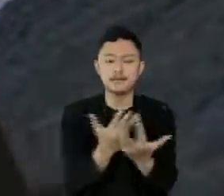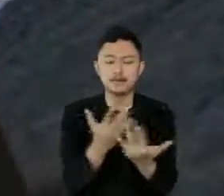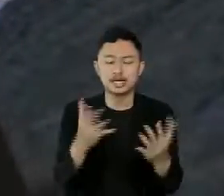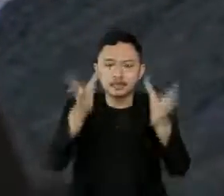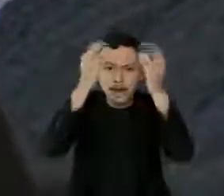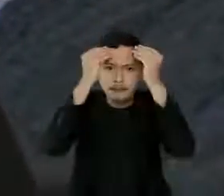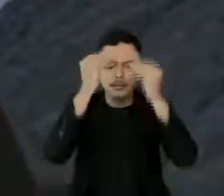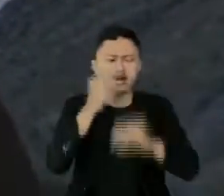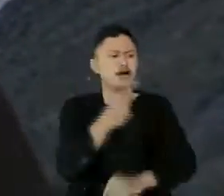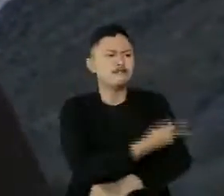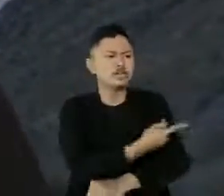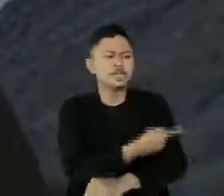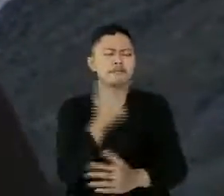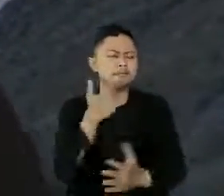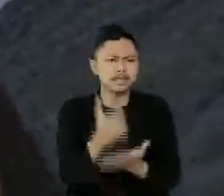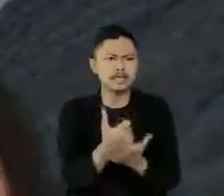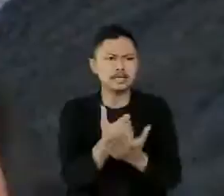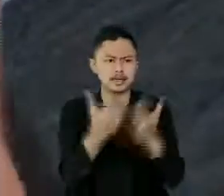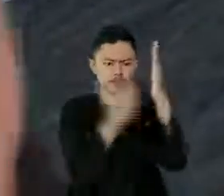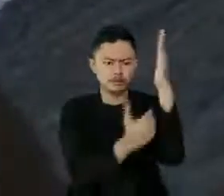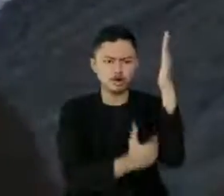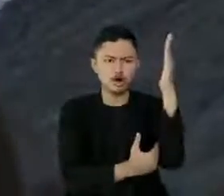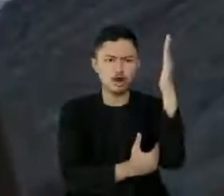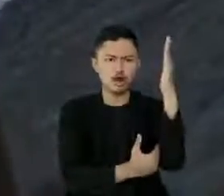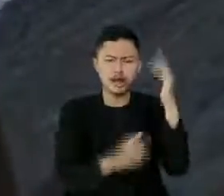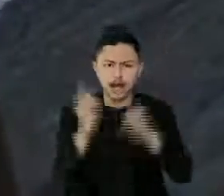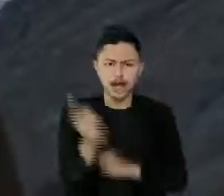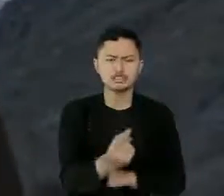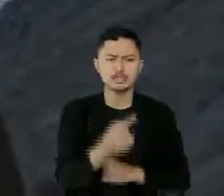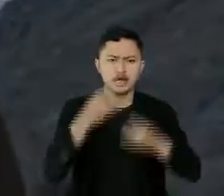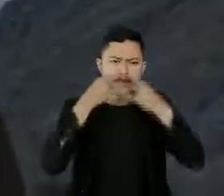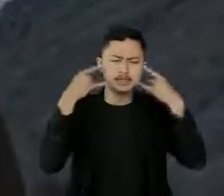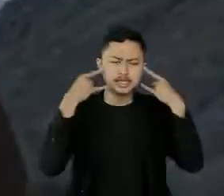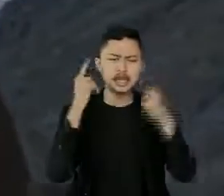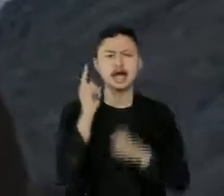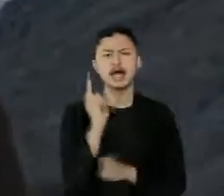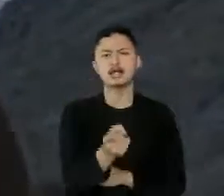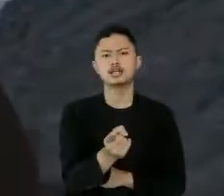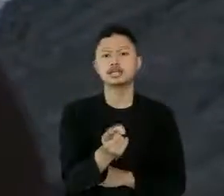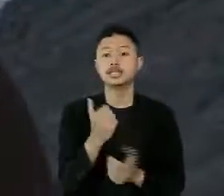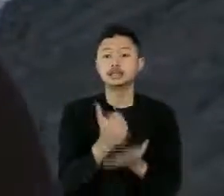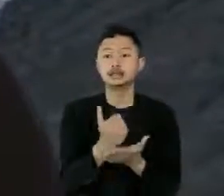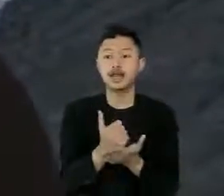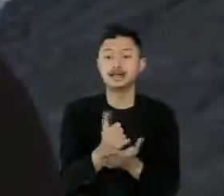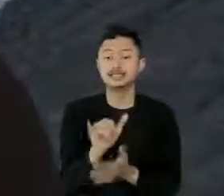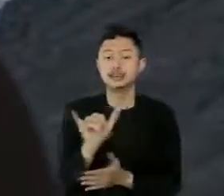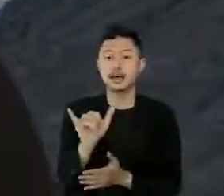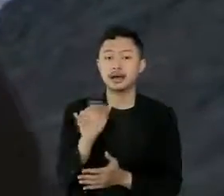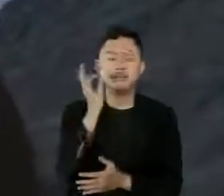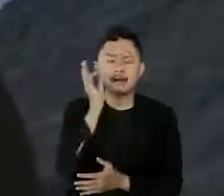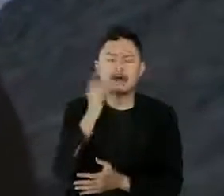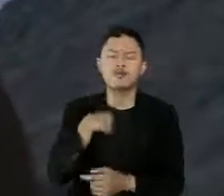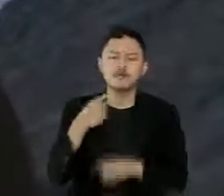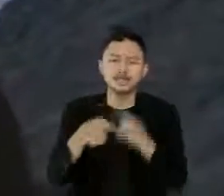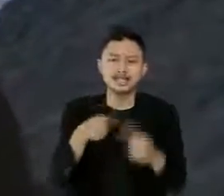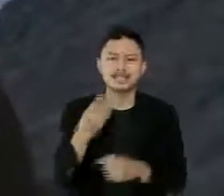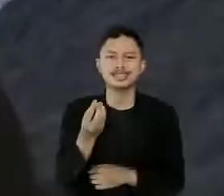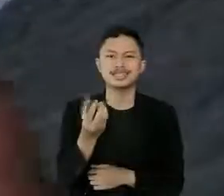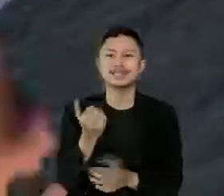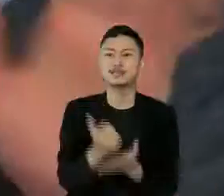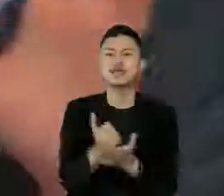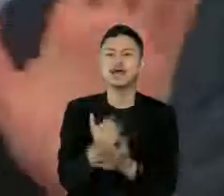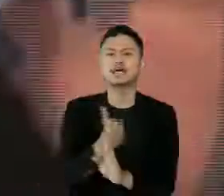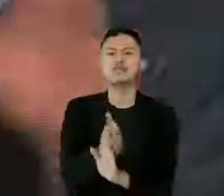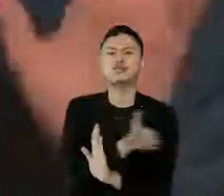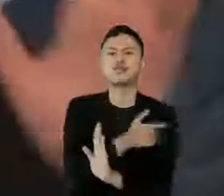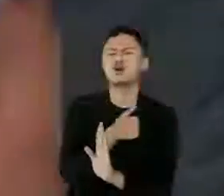penting. Terus yang namanya prokes itu, masker itu harus gitu loh. Karena awalnya juga sama, ini punten ya kalau Ria boleh cerita. Awalnya Ria juga agak,